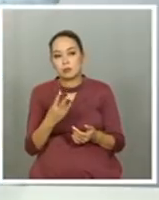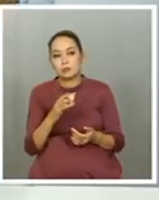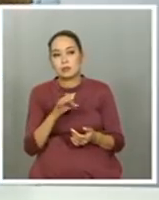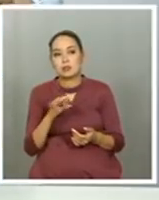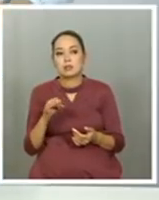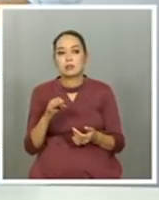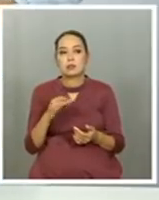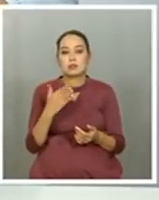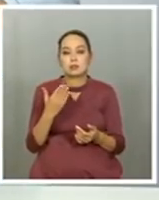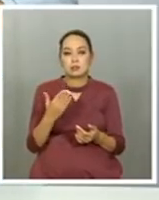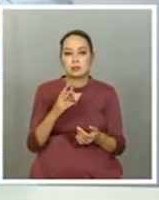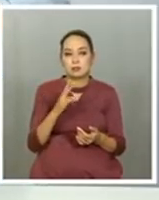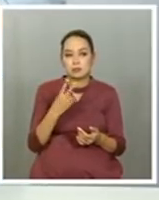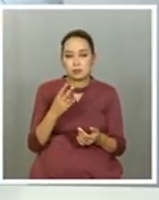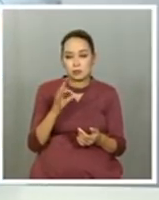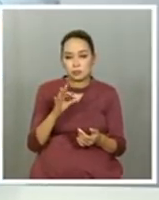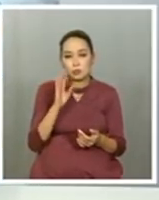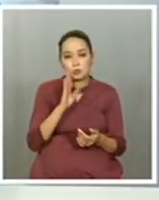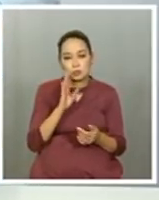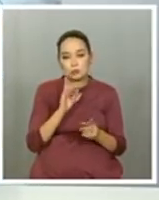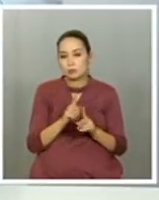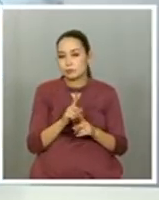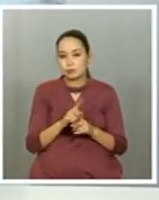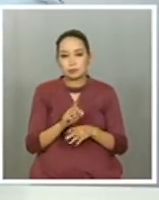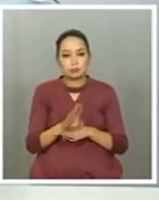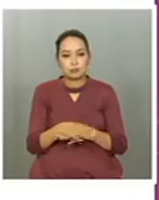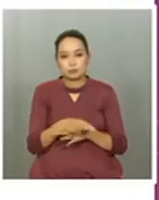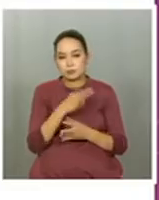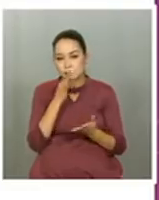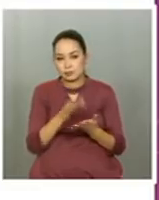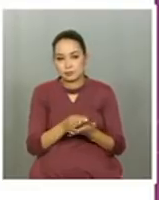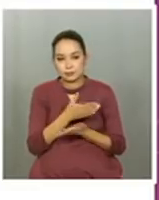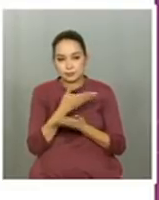де практикалық тұрғыда әрекеттеспейді деп қарастырылады.